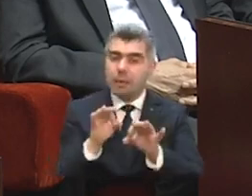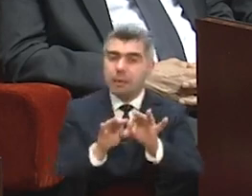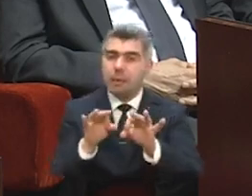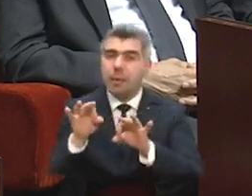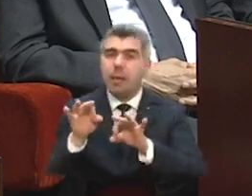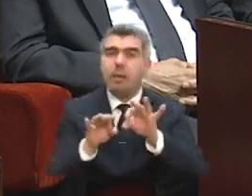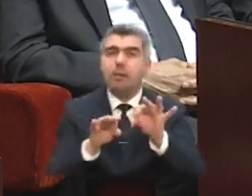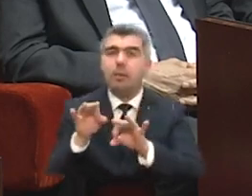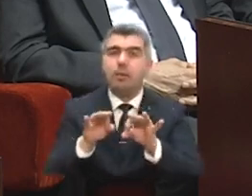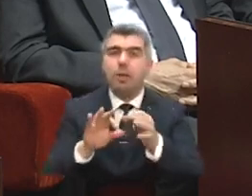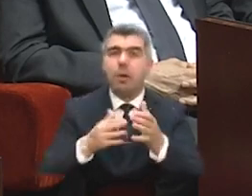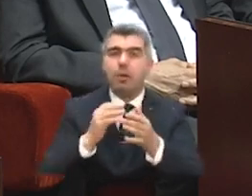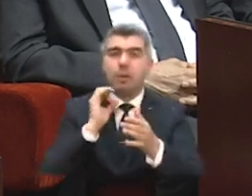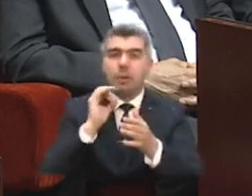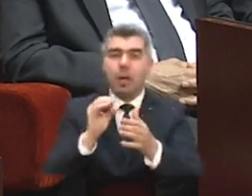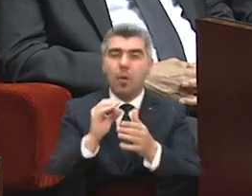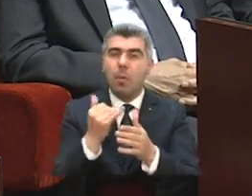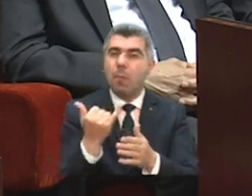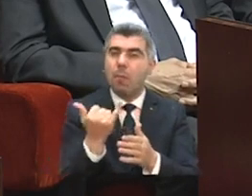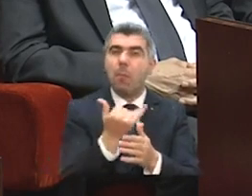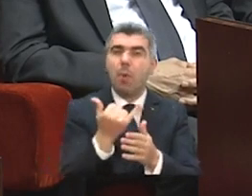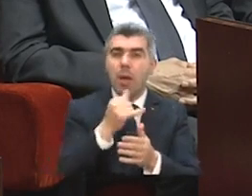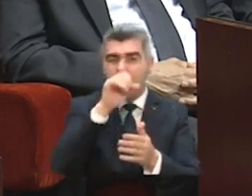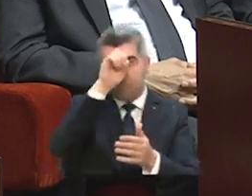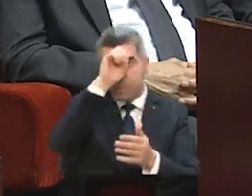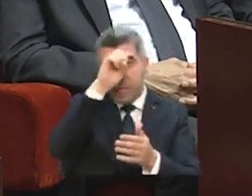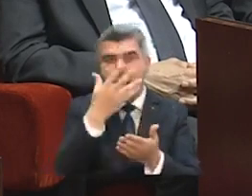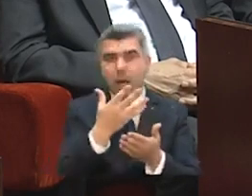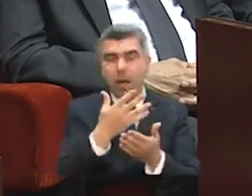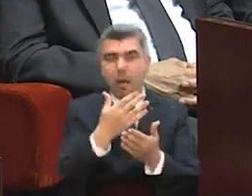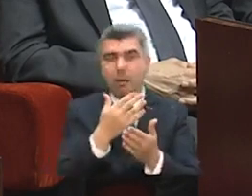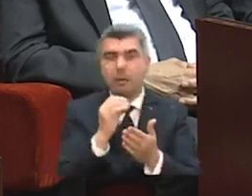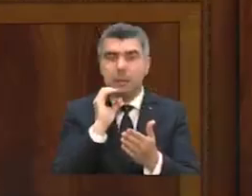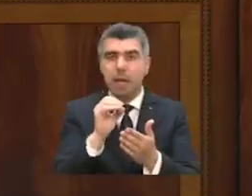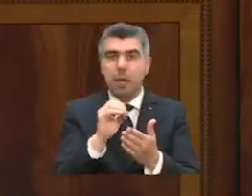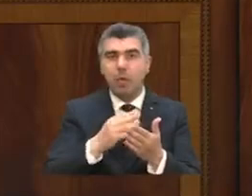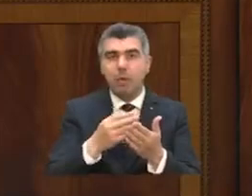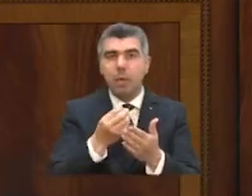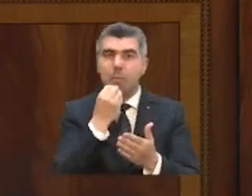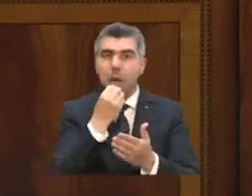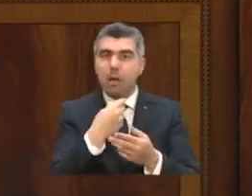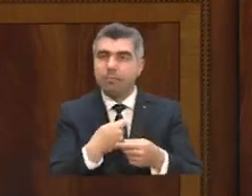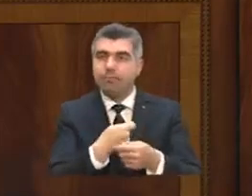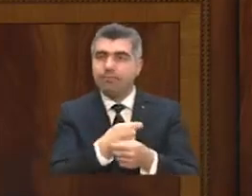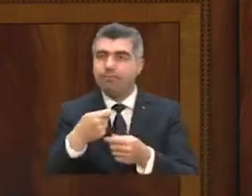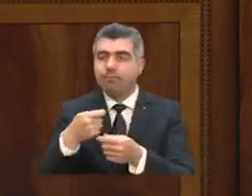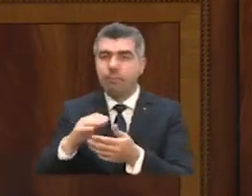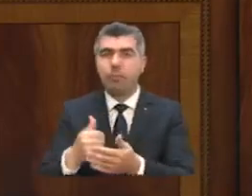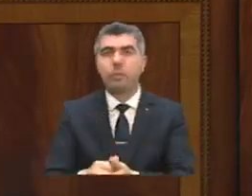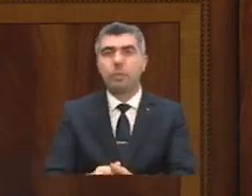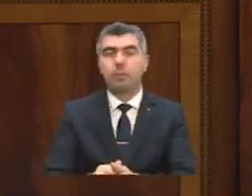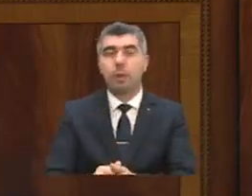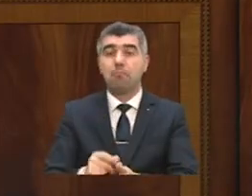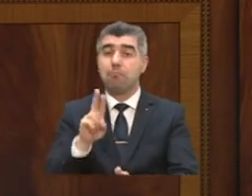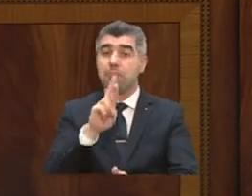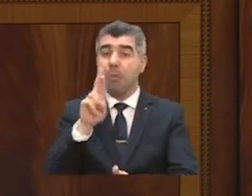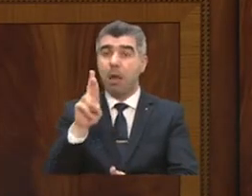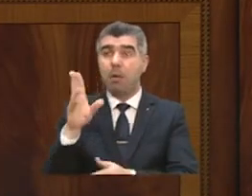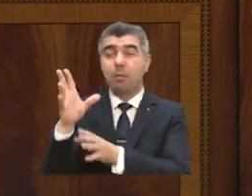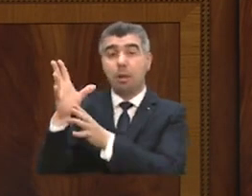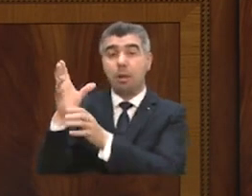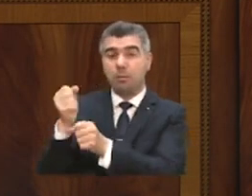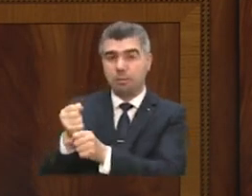الكبرى المتعلقة بضمان الاكتفاء الطاقي وحماية الأمن الغذائي. لقد كان جلالة الملك حفظه